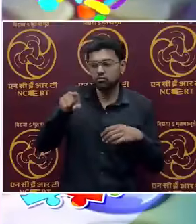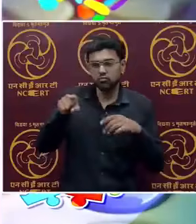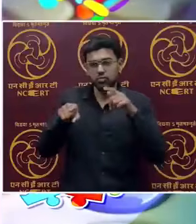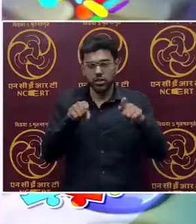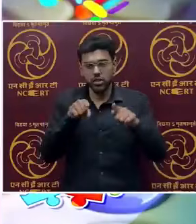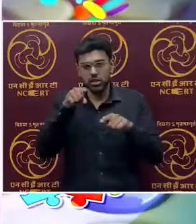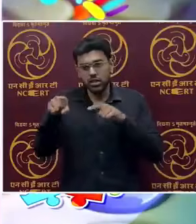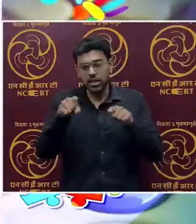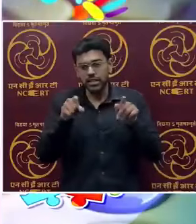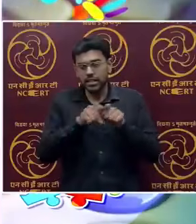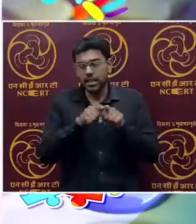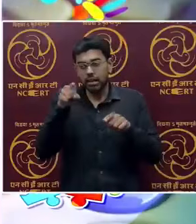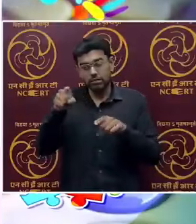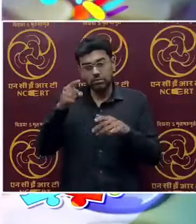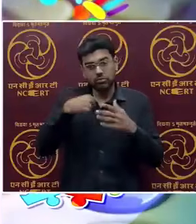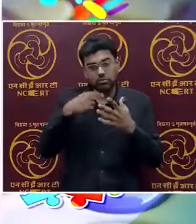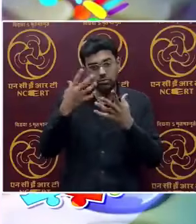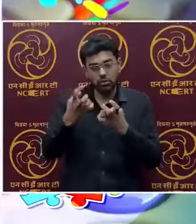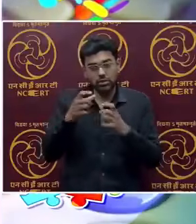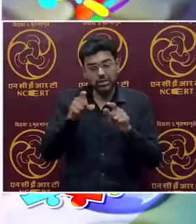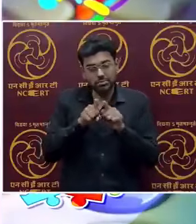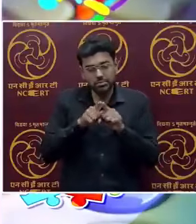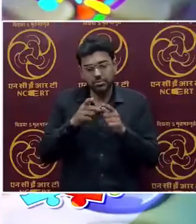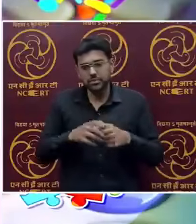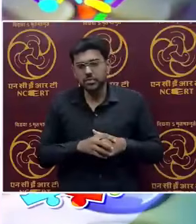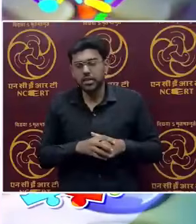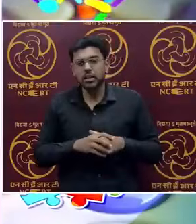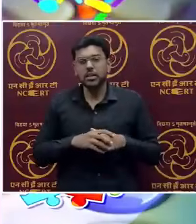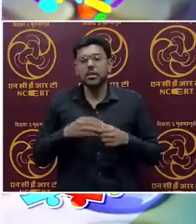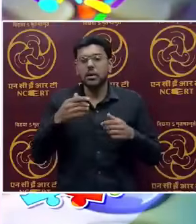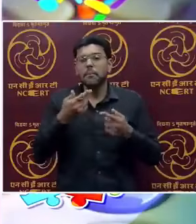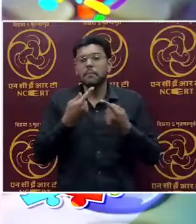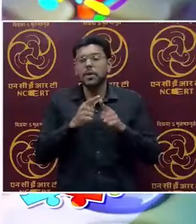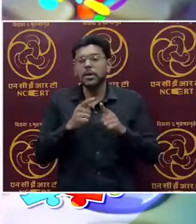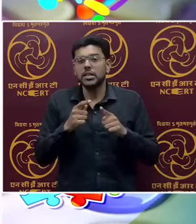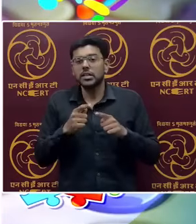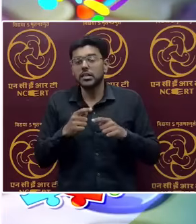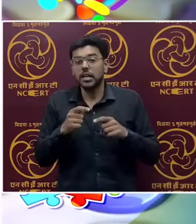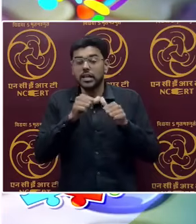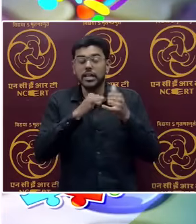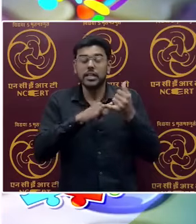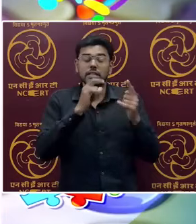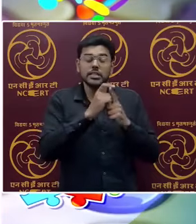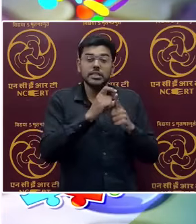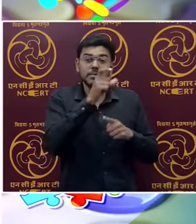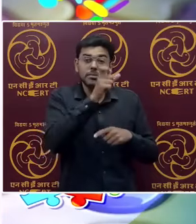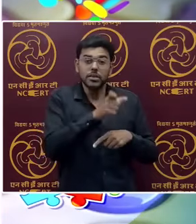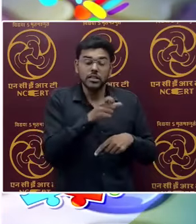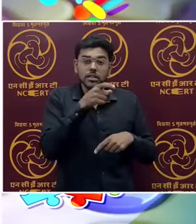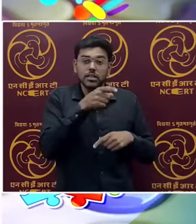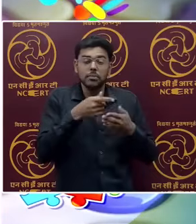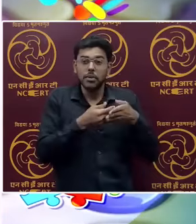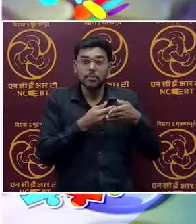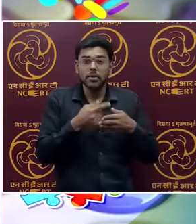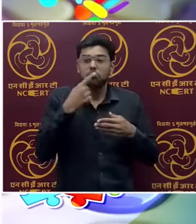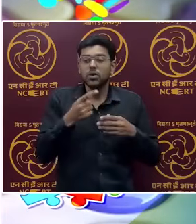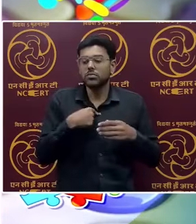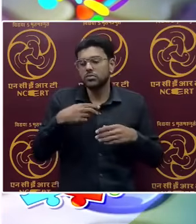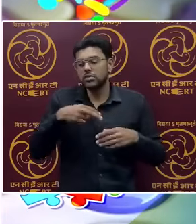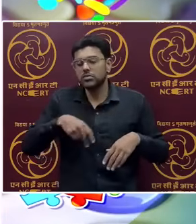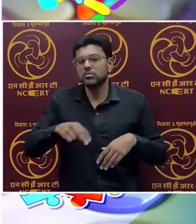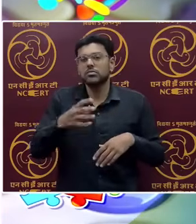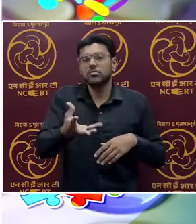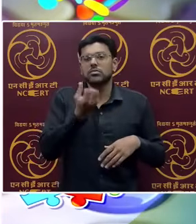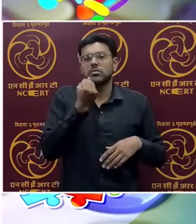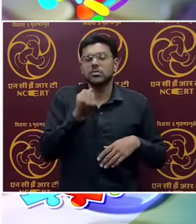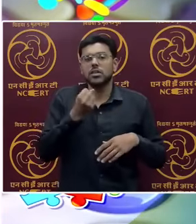at it, like I want that. Yeah. Autistic child वो नहीं करेगा. क्या करेगा? वो जो देखा है वो जाकर ले लेगा, या तो